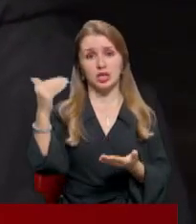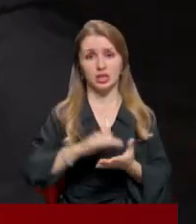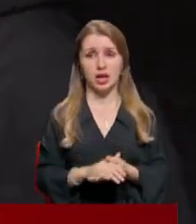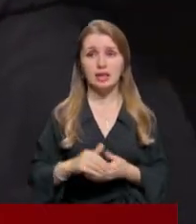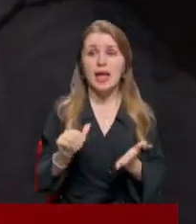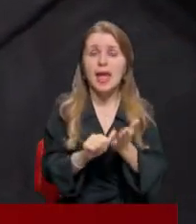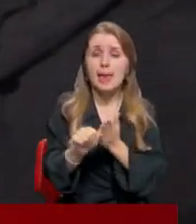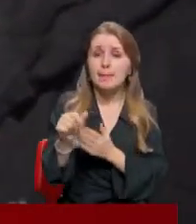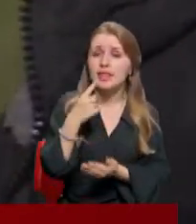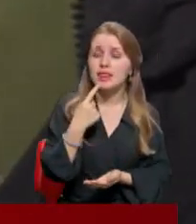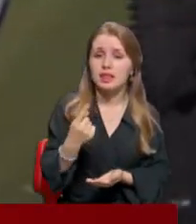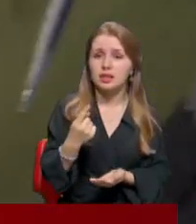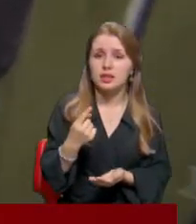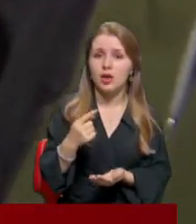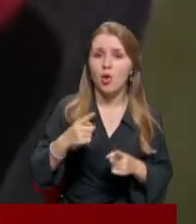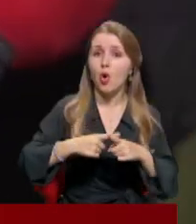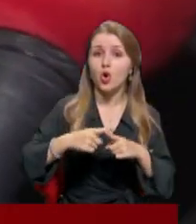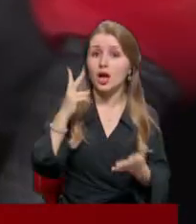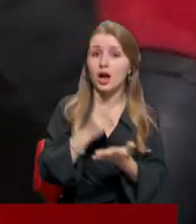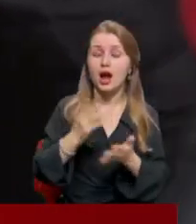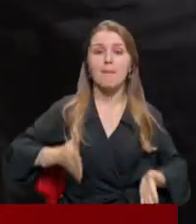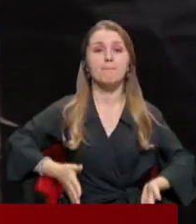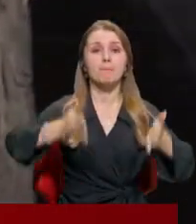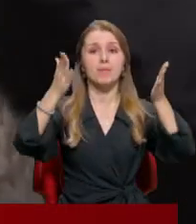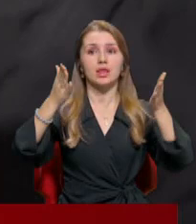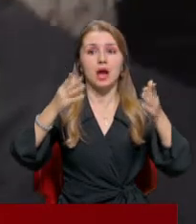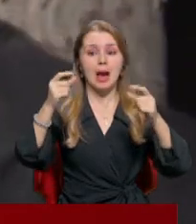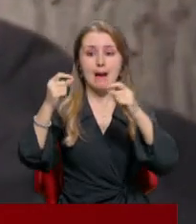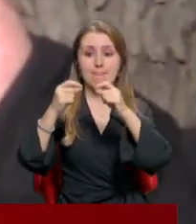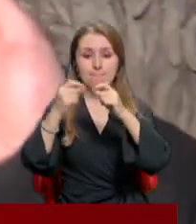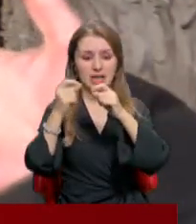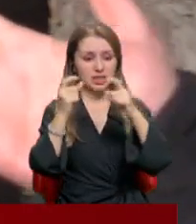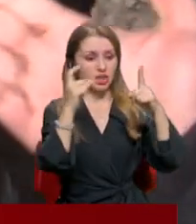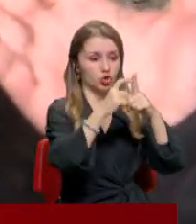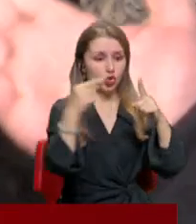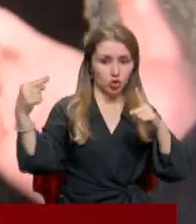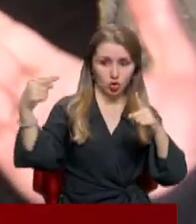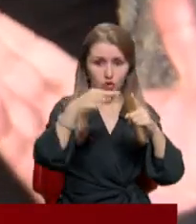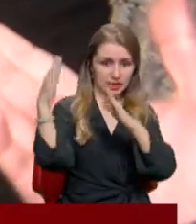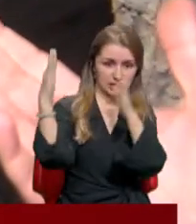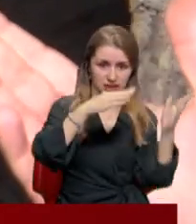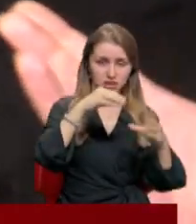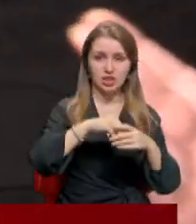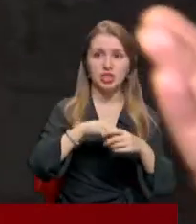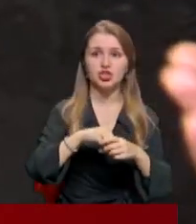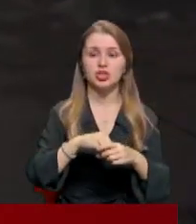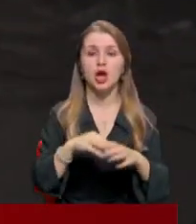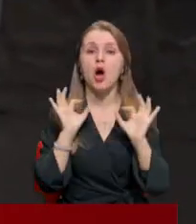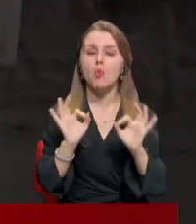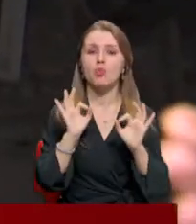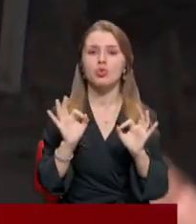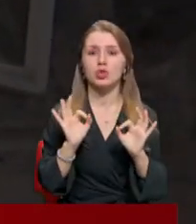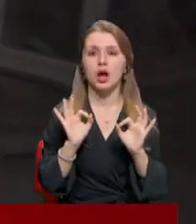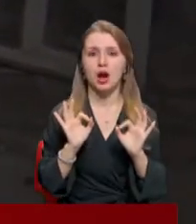Yani hepsinin dedi ortak karar, bina batıdan doğuya doğru yıkıldığı için mutlaka biz böyle